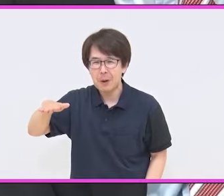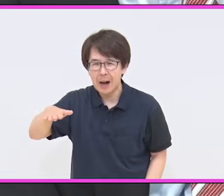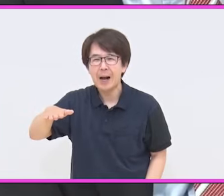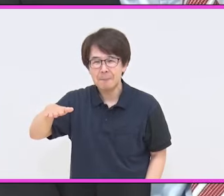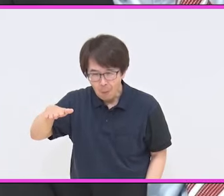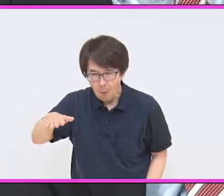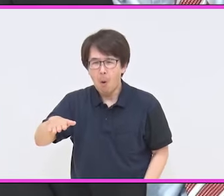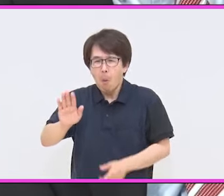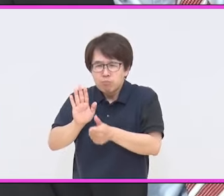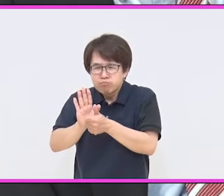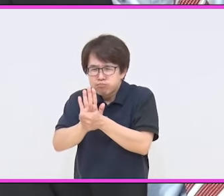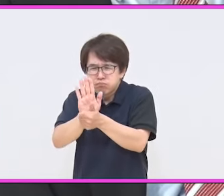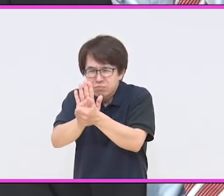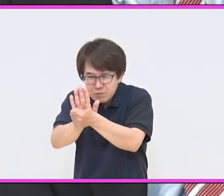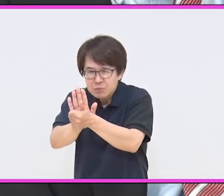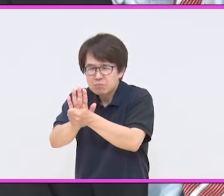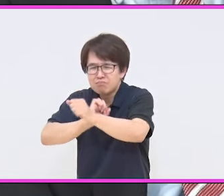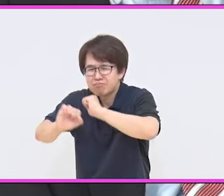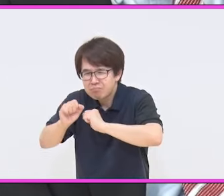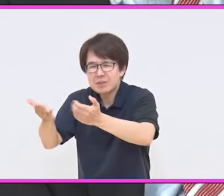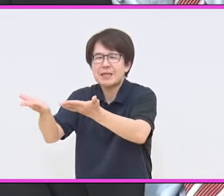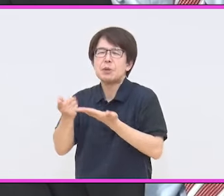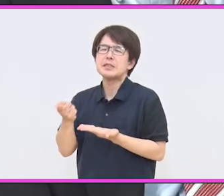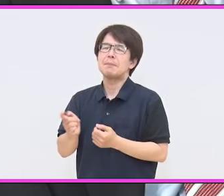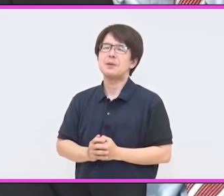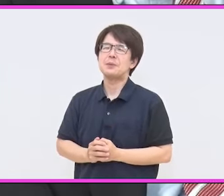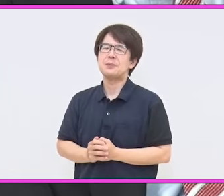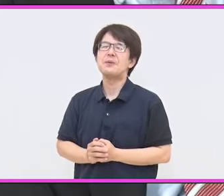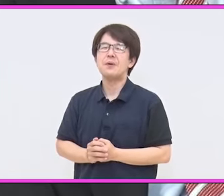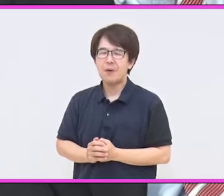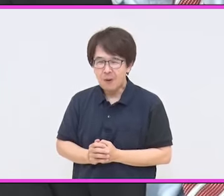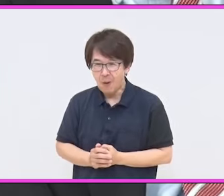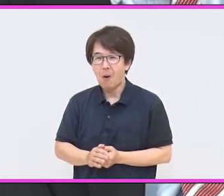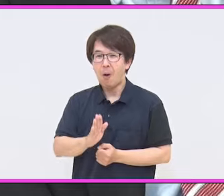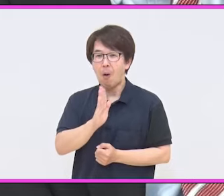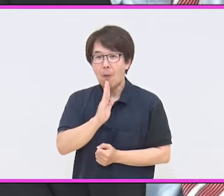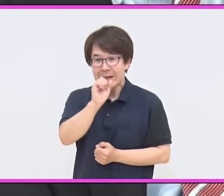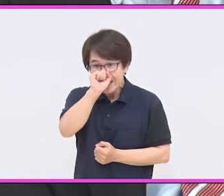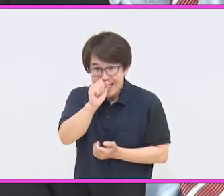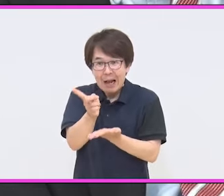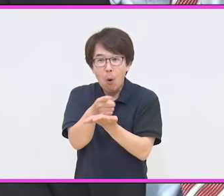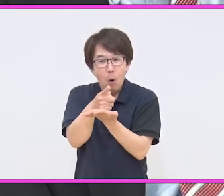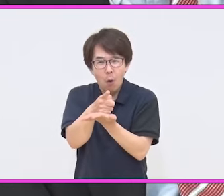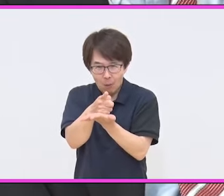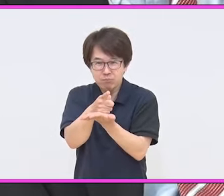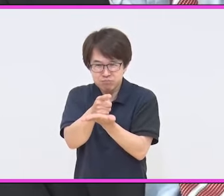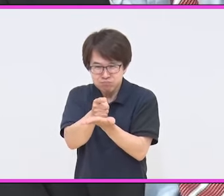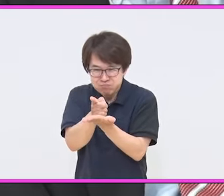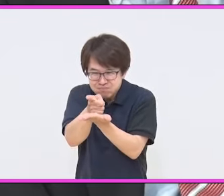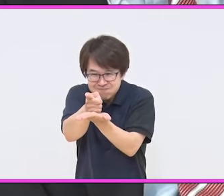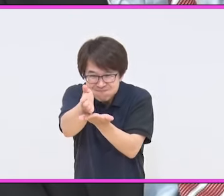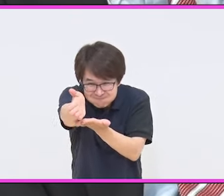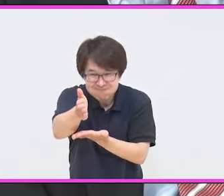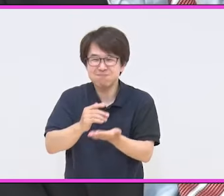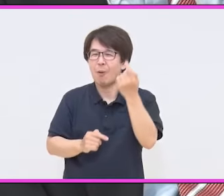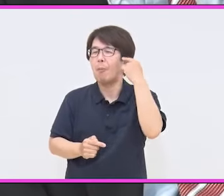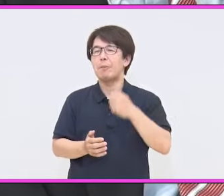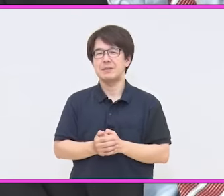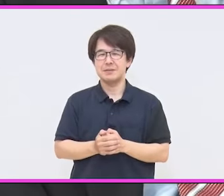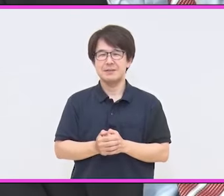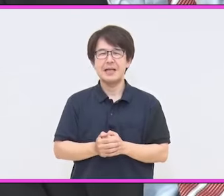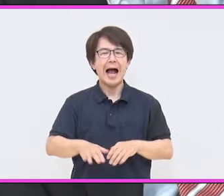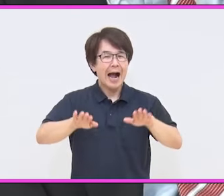てくれるくださってるんで、本当にいい方向に向かってるなっていうふうに思います。 そうですね、今の子ど